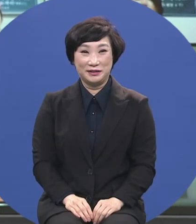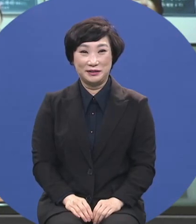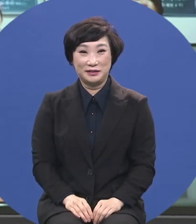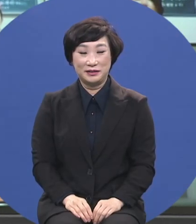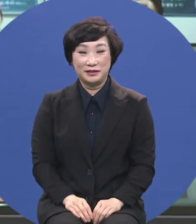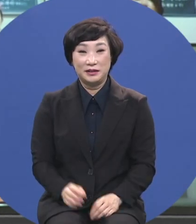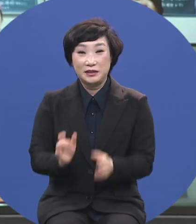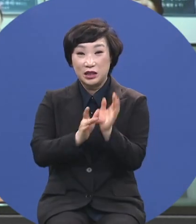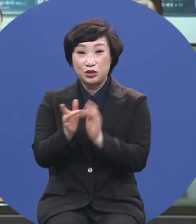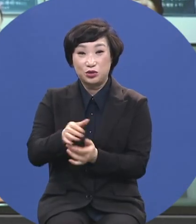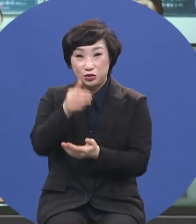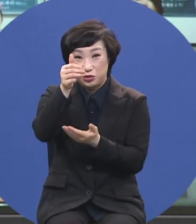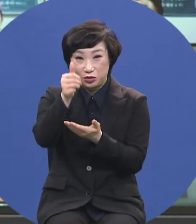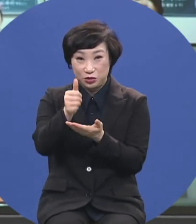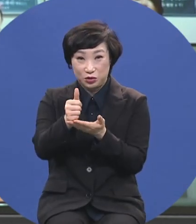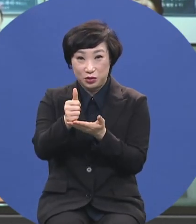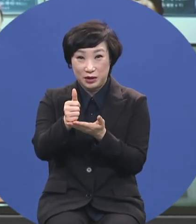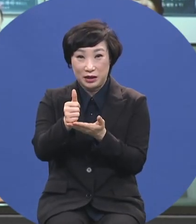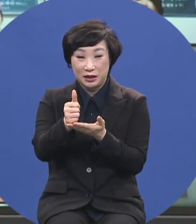예수 그리스도의